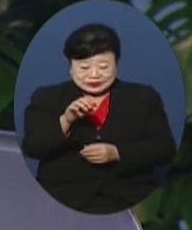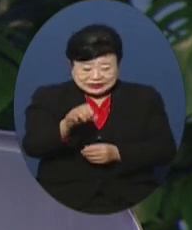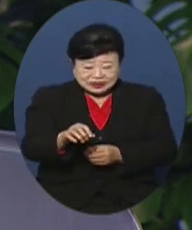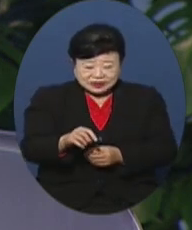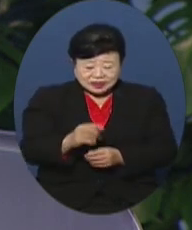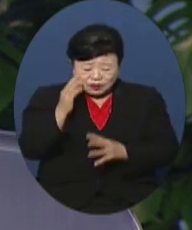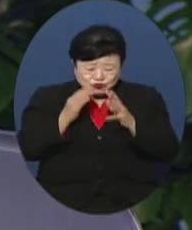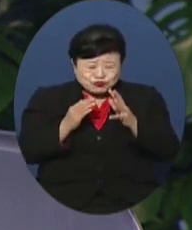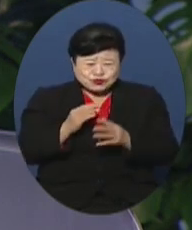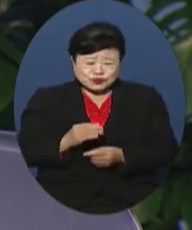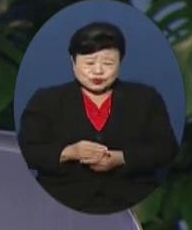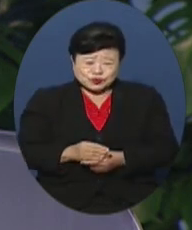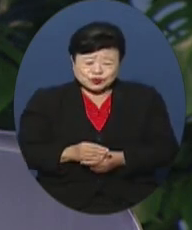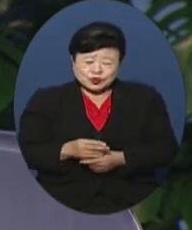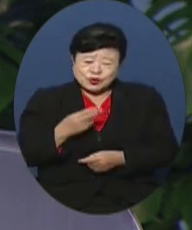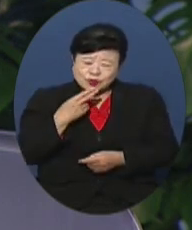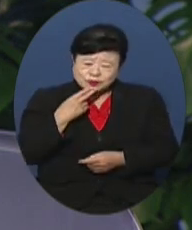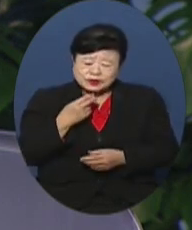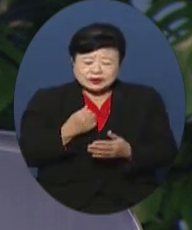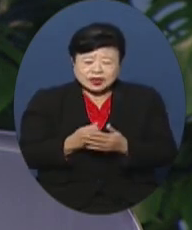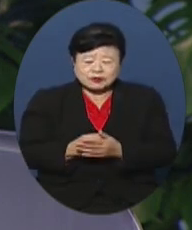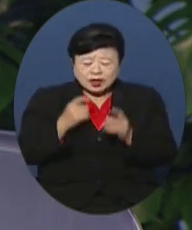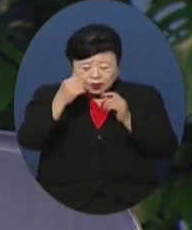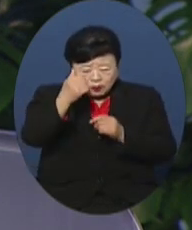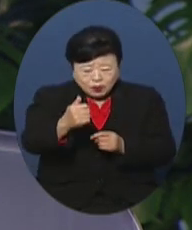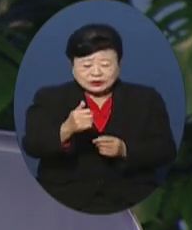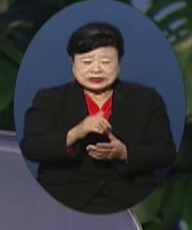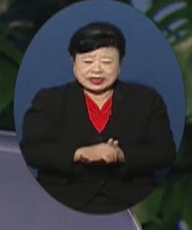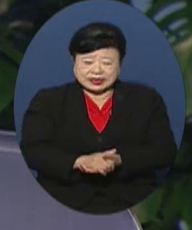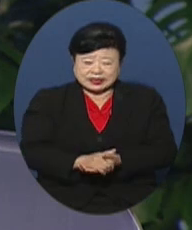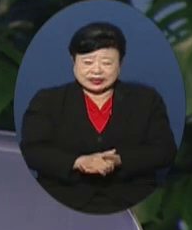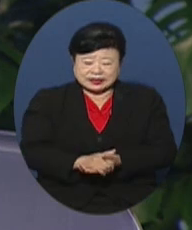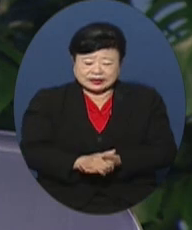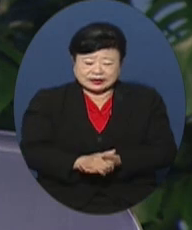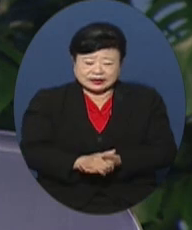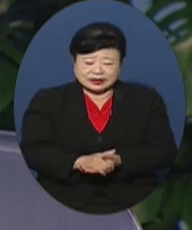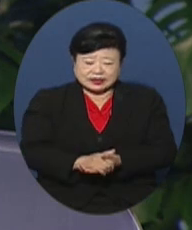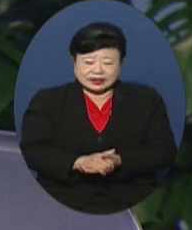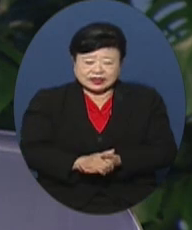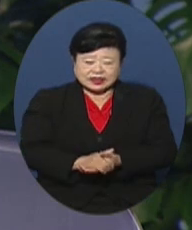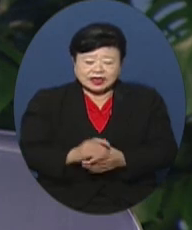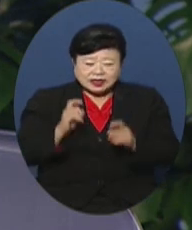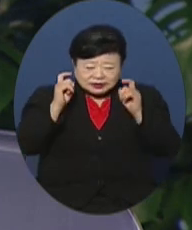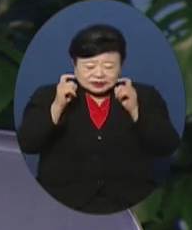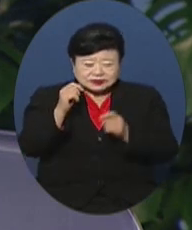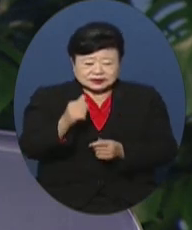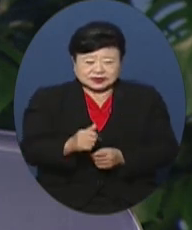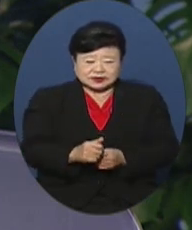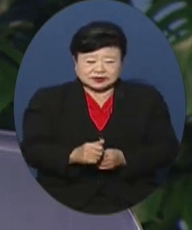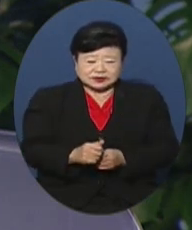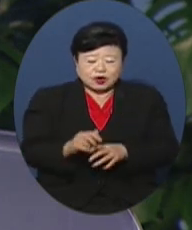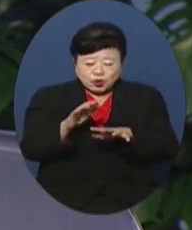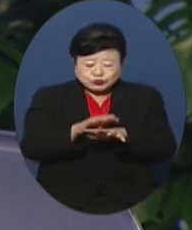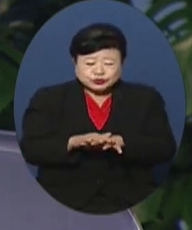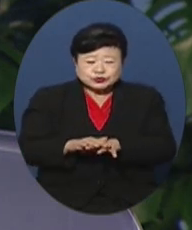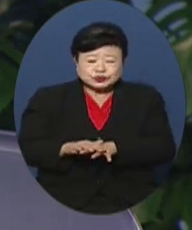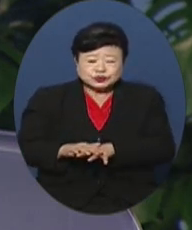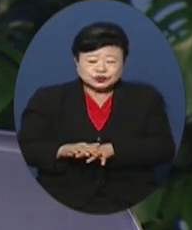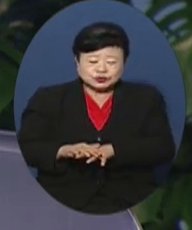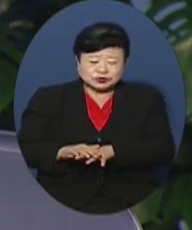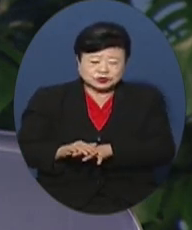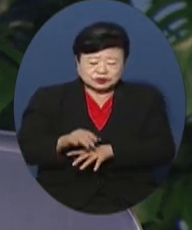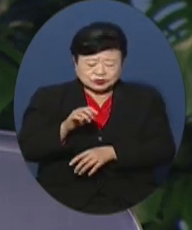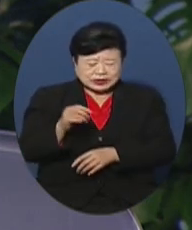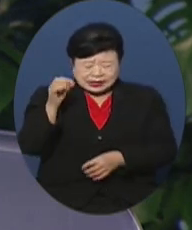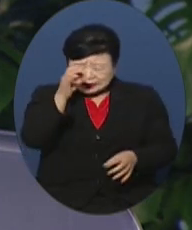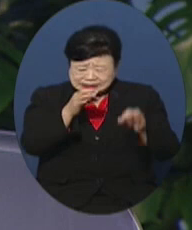많지 아니하게 해서 목자가 왕들을 데리고 푸른 초장을 찾아서